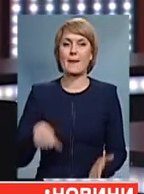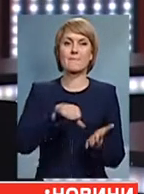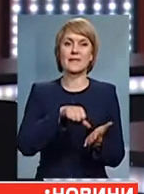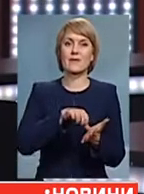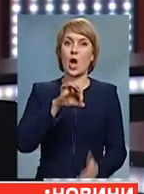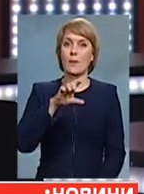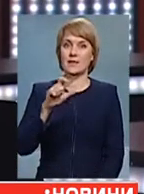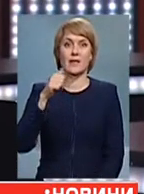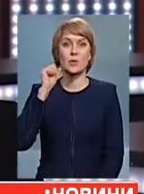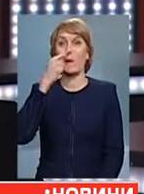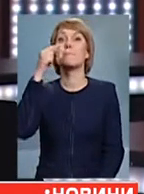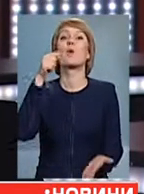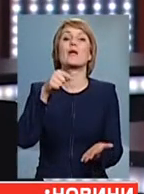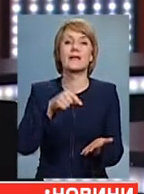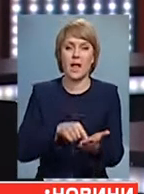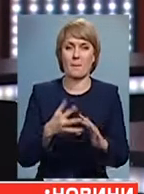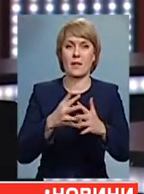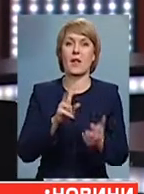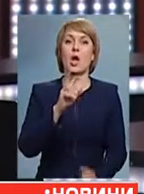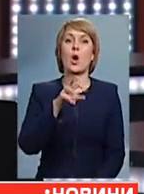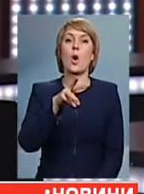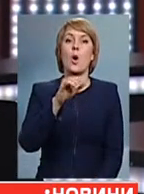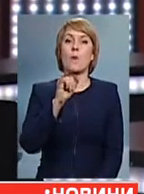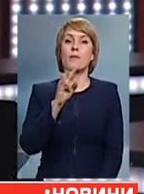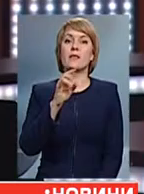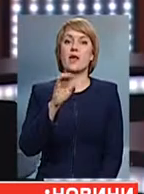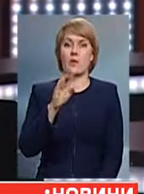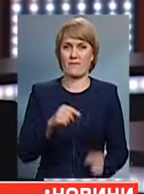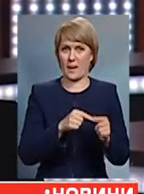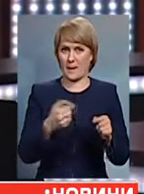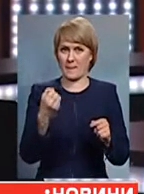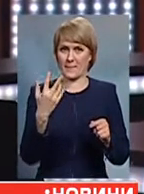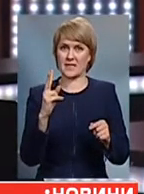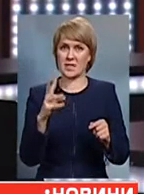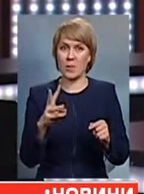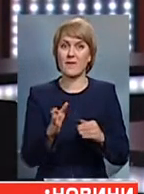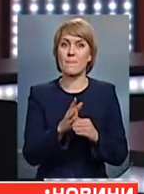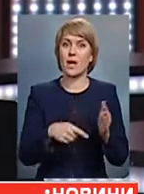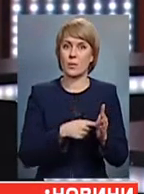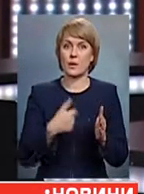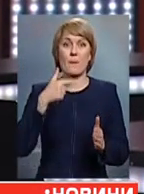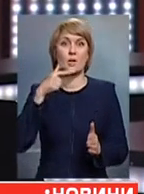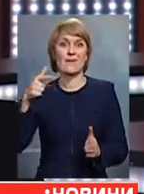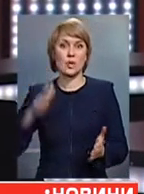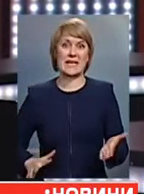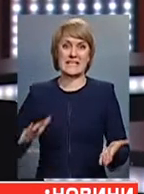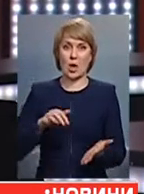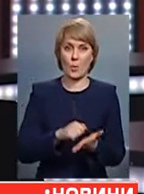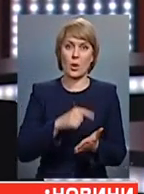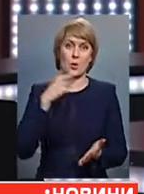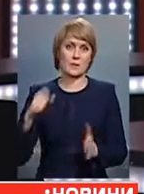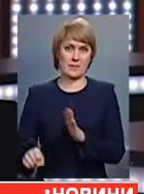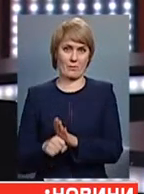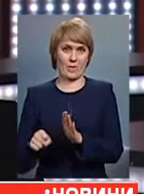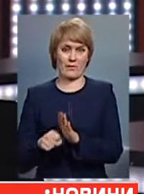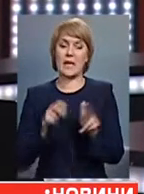Представники ОБСЄ вчора потрапили в Комінтернове. Це селище за 15 кілометрів від Маріуполя. Позавчора захопили проросійські бойовики. Спостерігачі